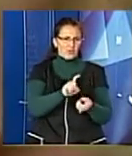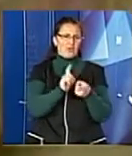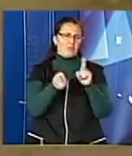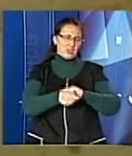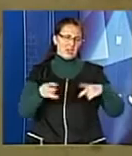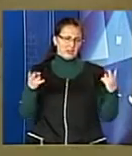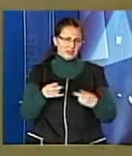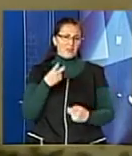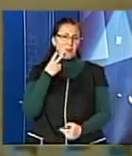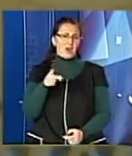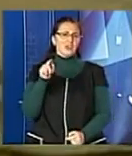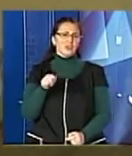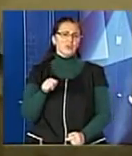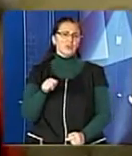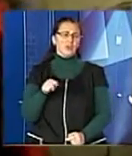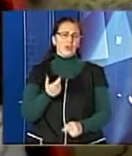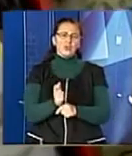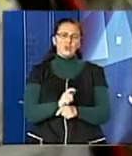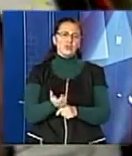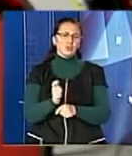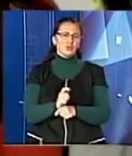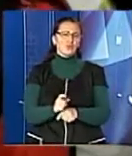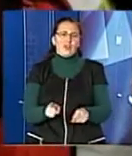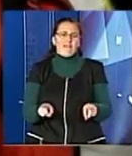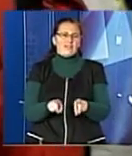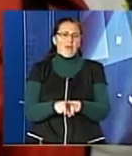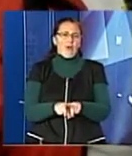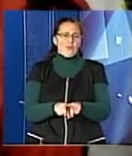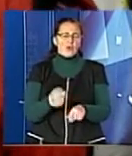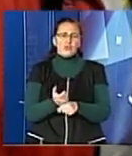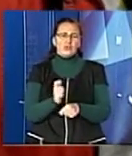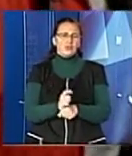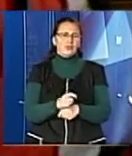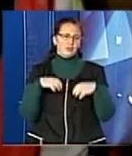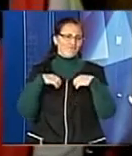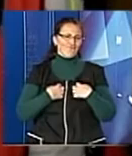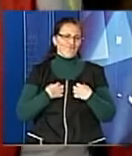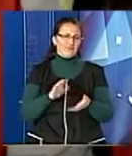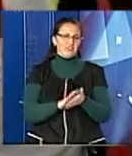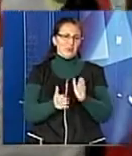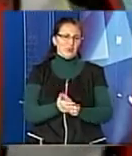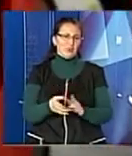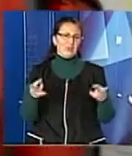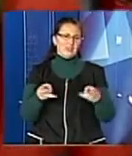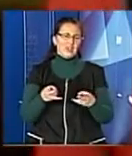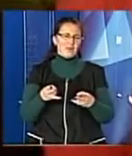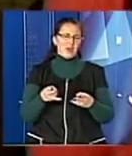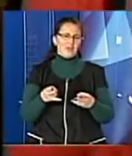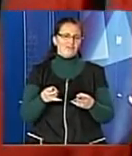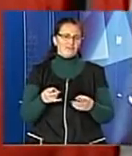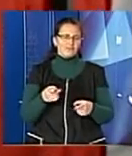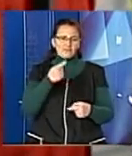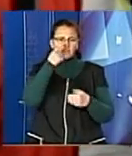як бачимо, тут дуже-дуже в такому дуже сумному стані, що треба дійсно вимагає